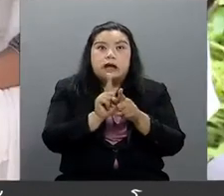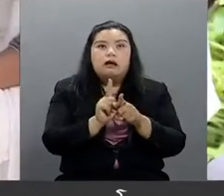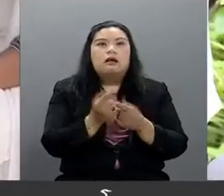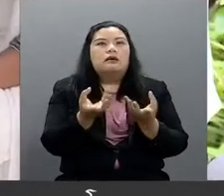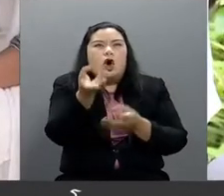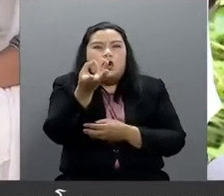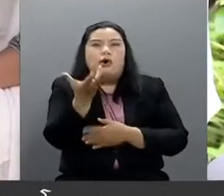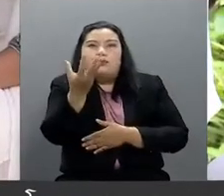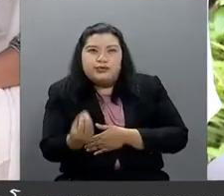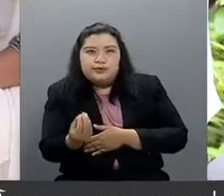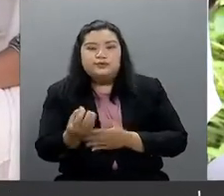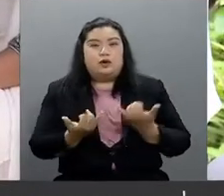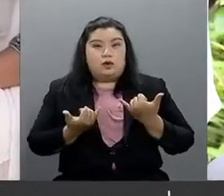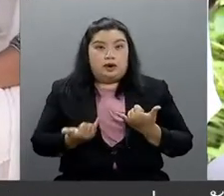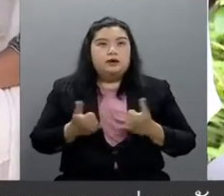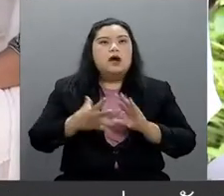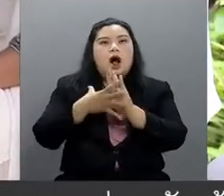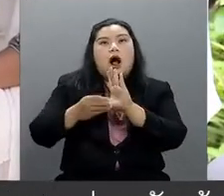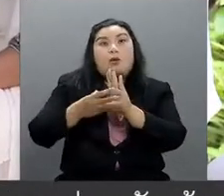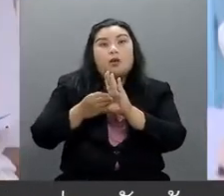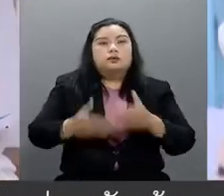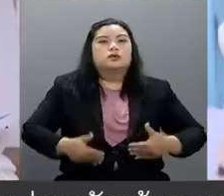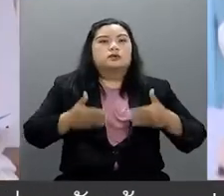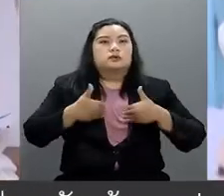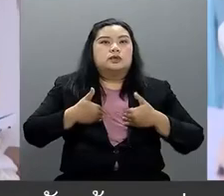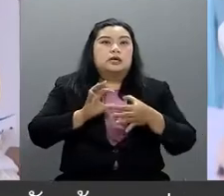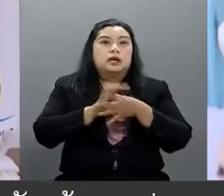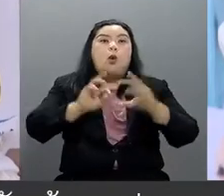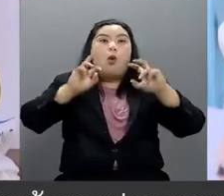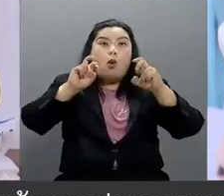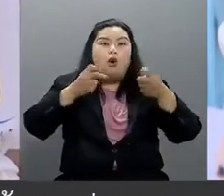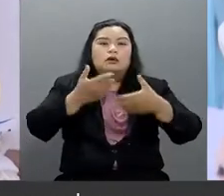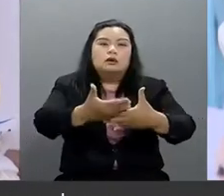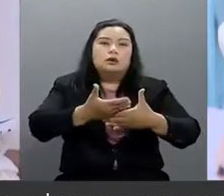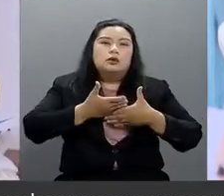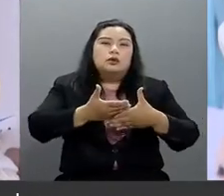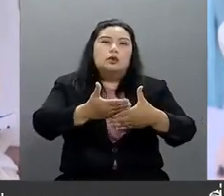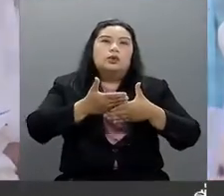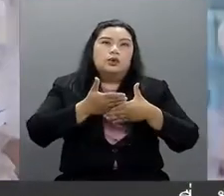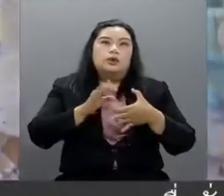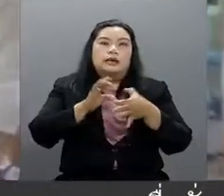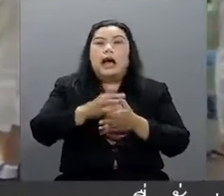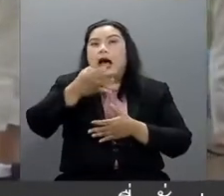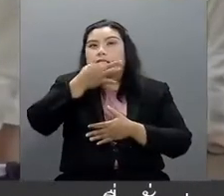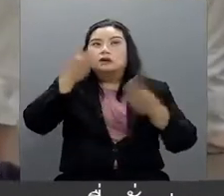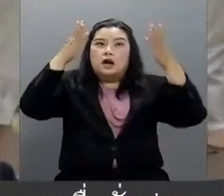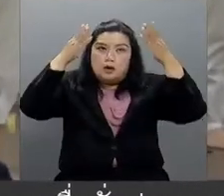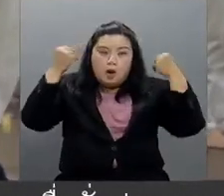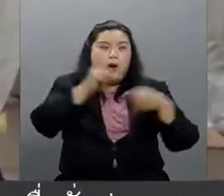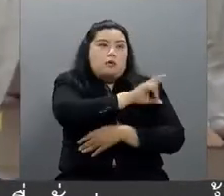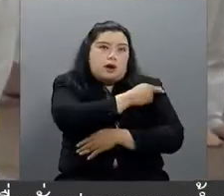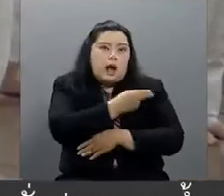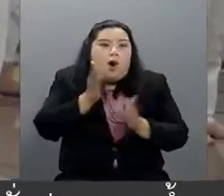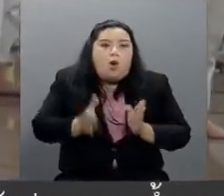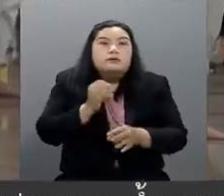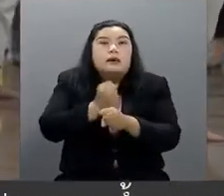สูตรศิลปะการใช้ชีวิตด้วยลมหายใจแห่งสติสำหรับบุคลากรทางการแพทย์แล้วหลังจากนี้ทางเสถียรธรรมสถานก็จ